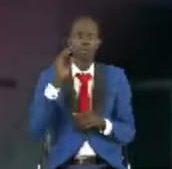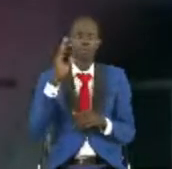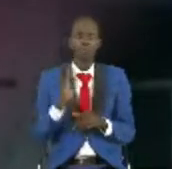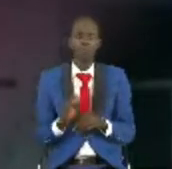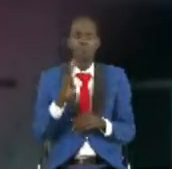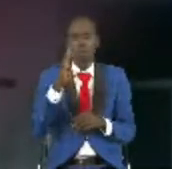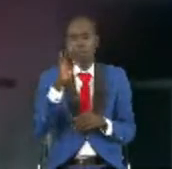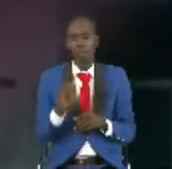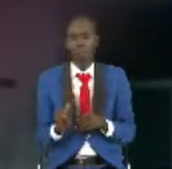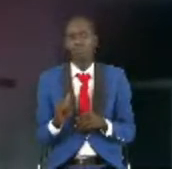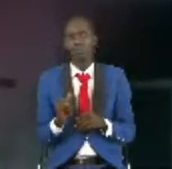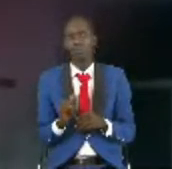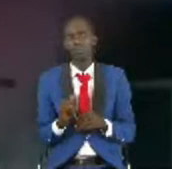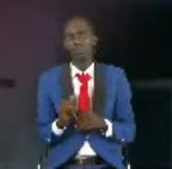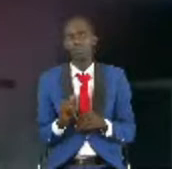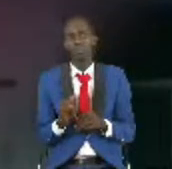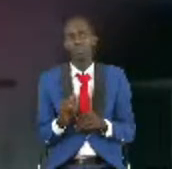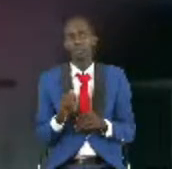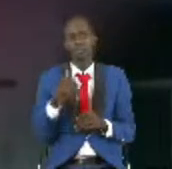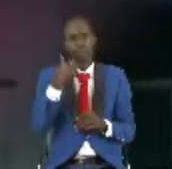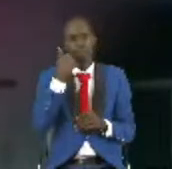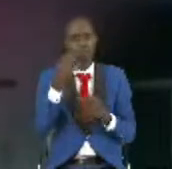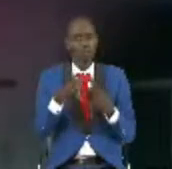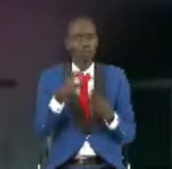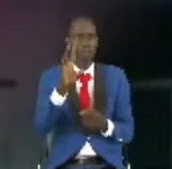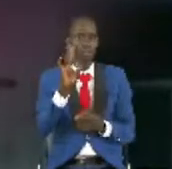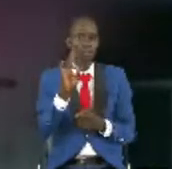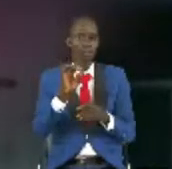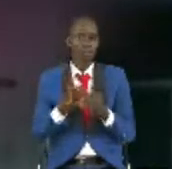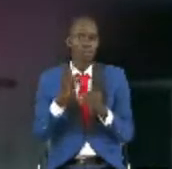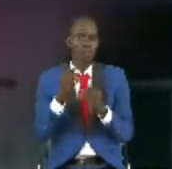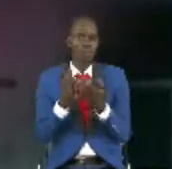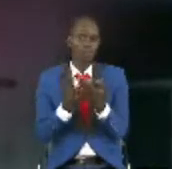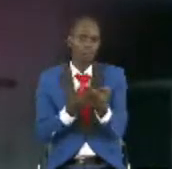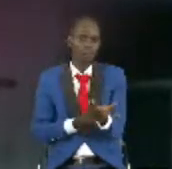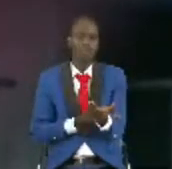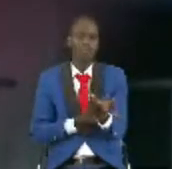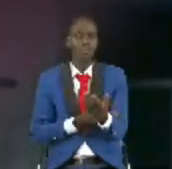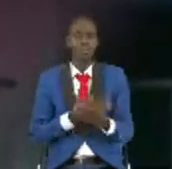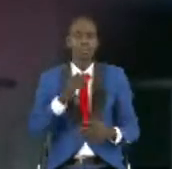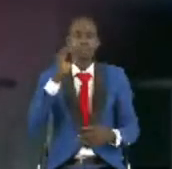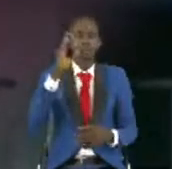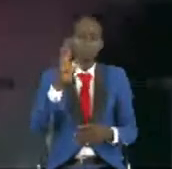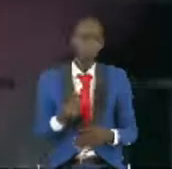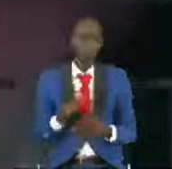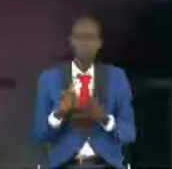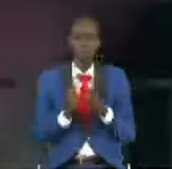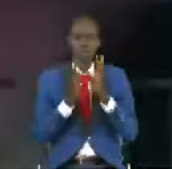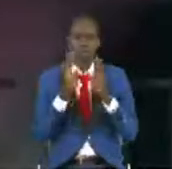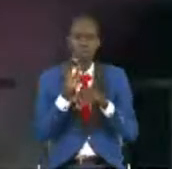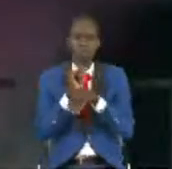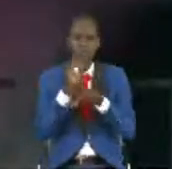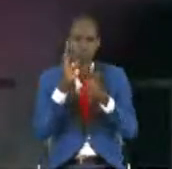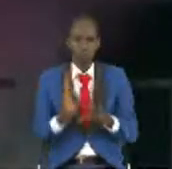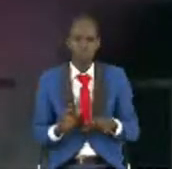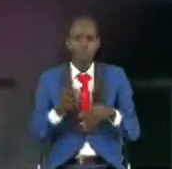Et nous commençons la prière à 6h45 pour la conférence des